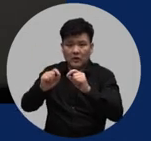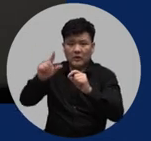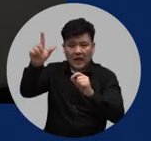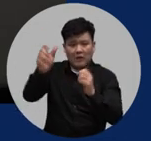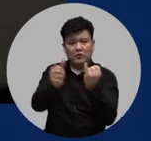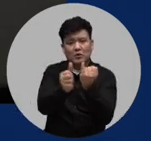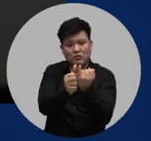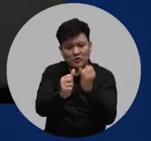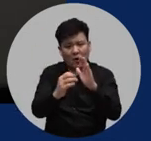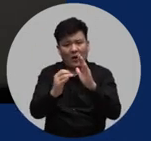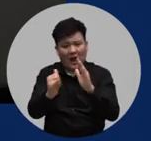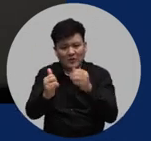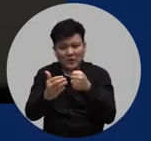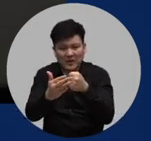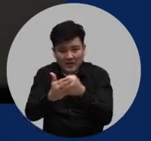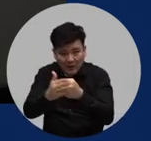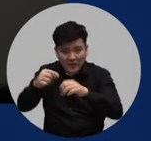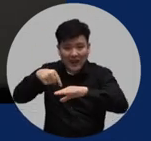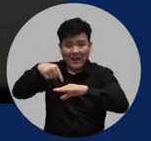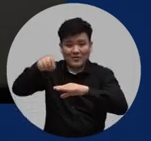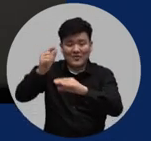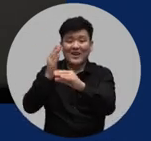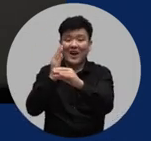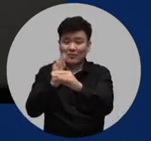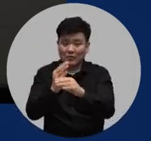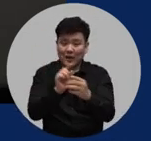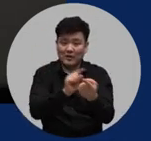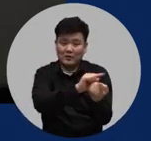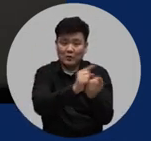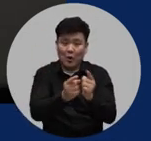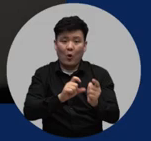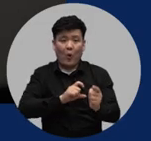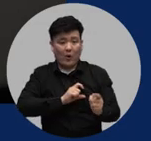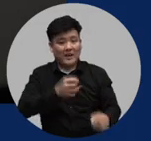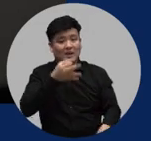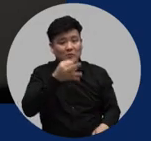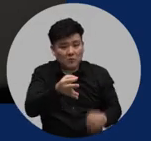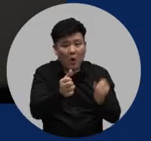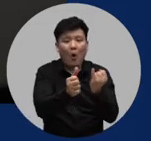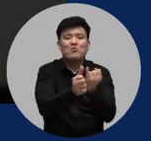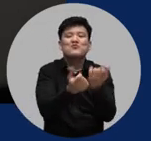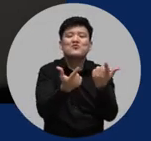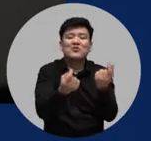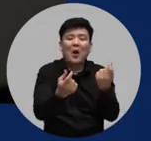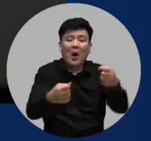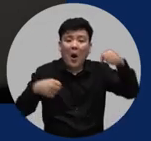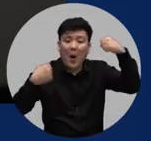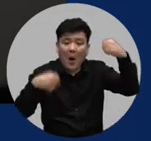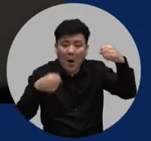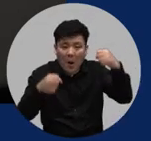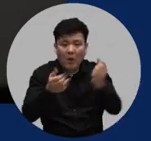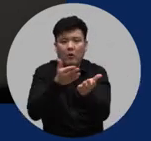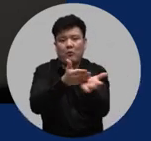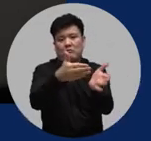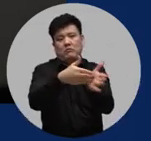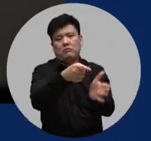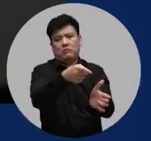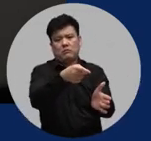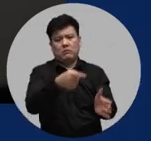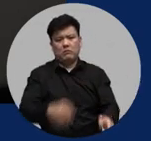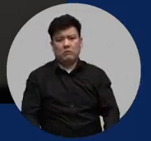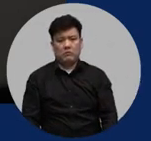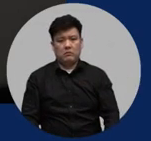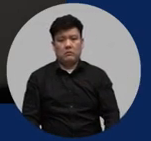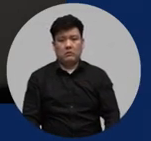주로 부부나 가족 단위라며 출장 중에는 서로의 이름을 부르며 부부처럼 보이게 하자고 제안했습니다.